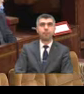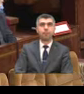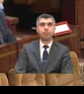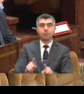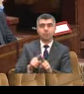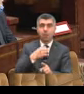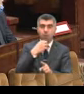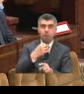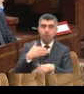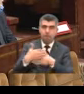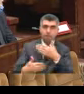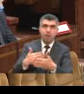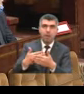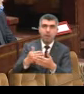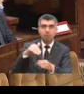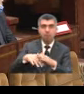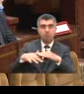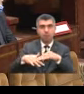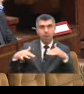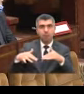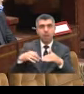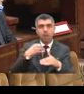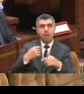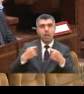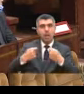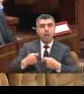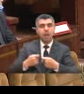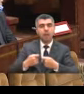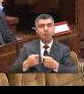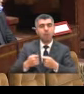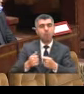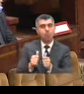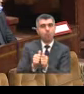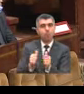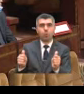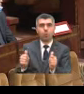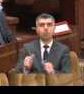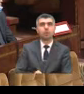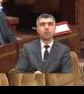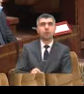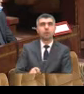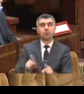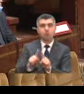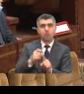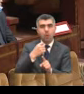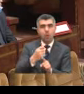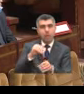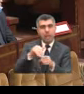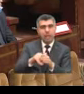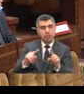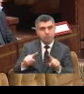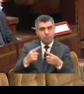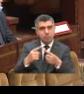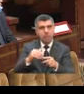تكلمت المعارضه من بعد، يعني البرلمان ما خصوش يبقى، الرئاسه خصها تبقى منحازه، قلنا اغلبيه معارضه اغلبيه، نبقاو اغلبيه